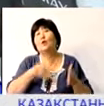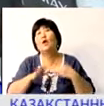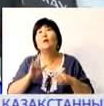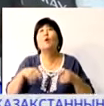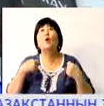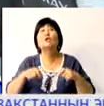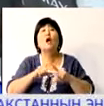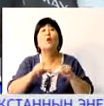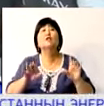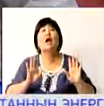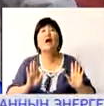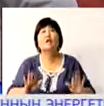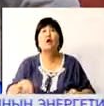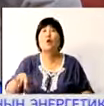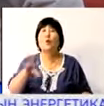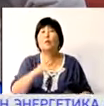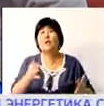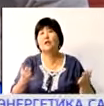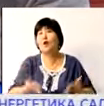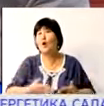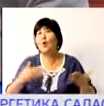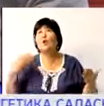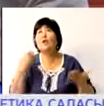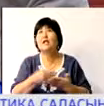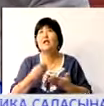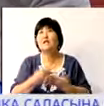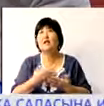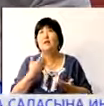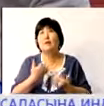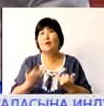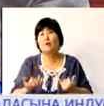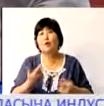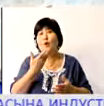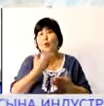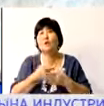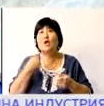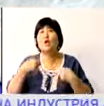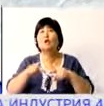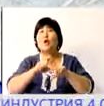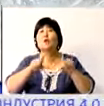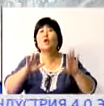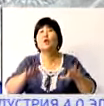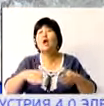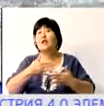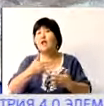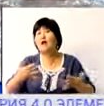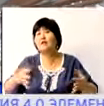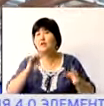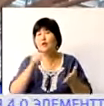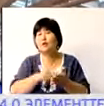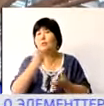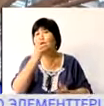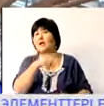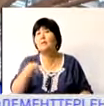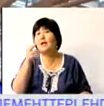сауда орталығы ғана емес, өңірге тартылған үлкен инвестиция. Мәселен, бүгіннің өзінде сауда сөрелерінде тұрған тауардың жалпы құны 1